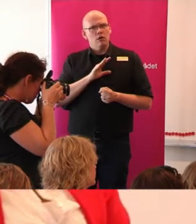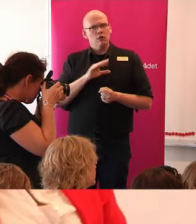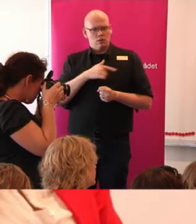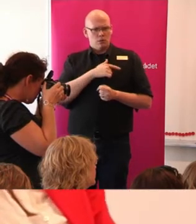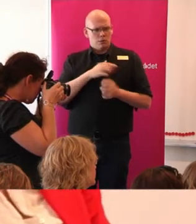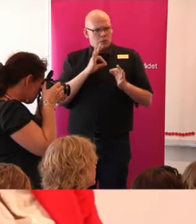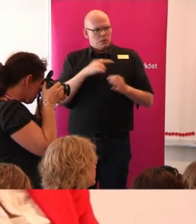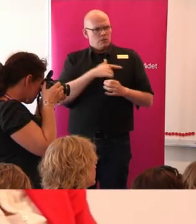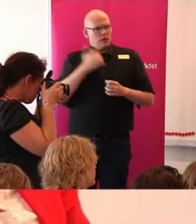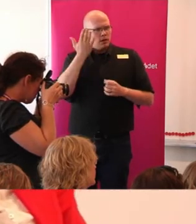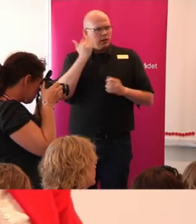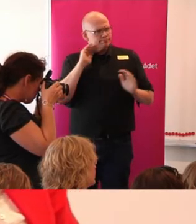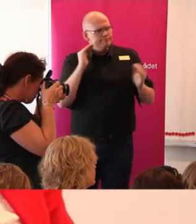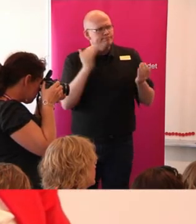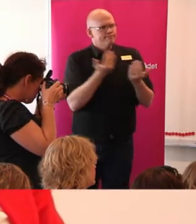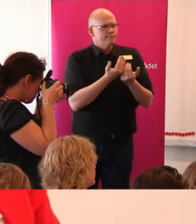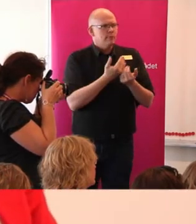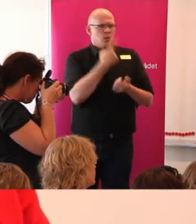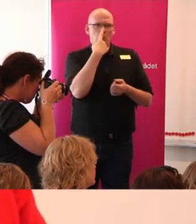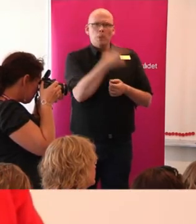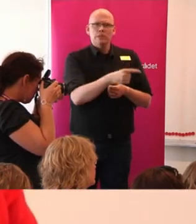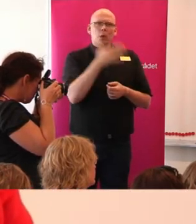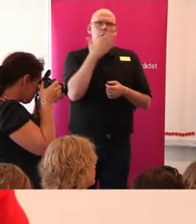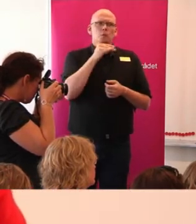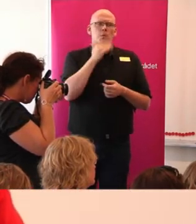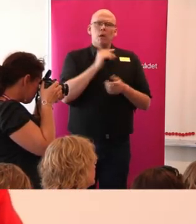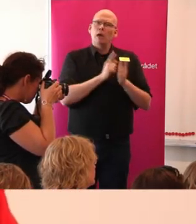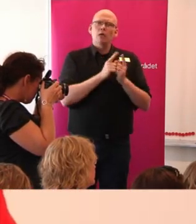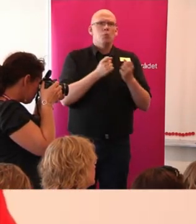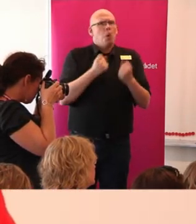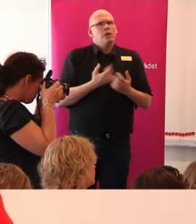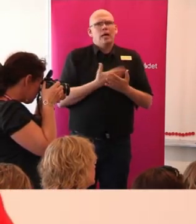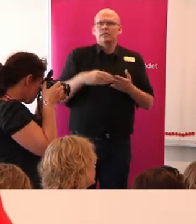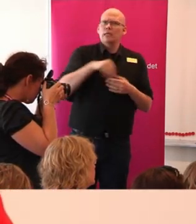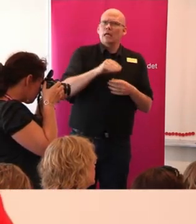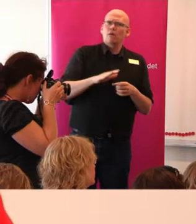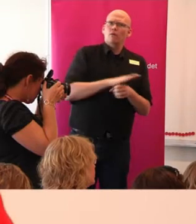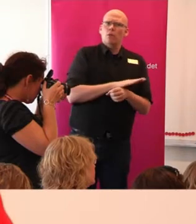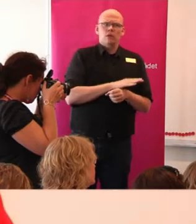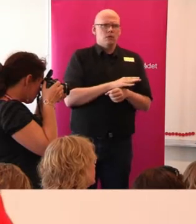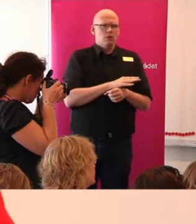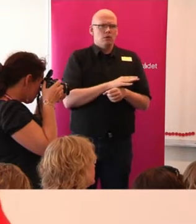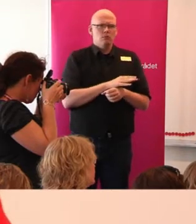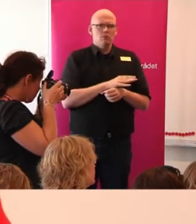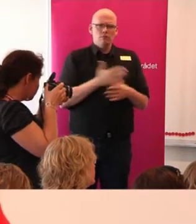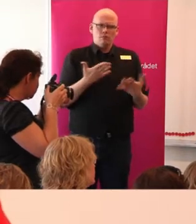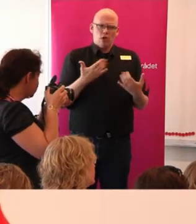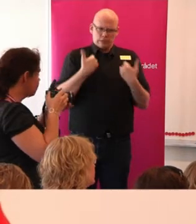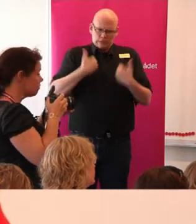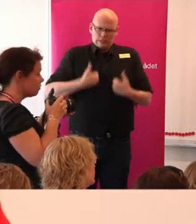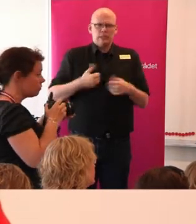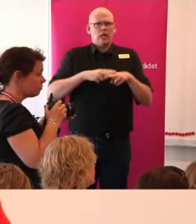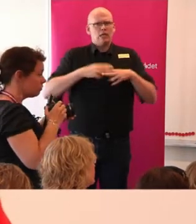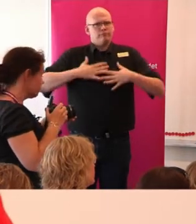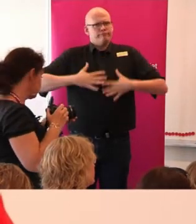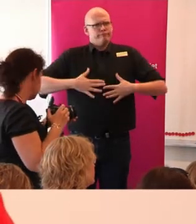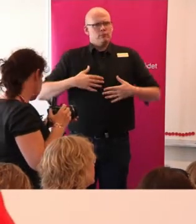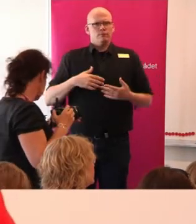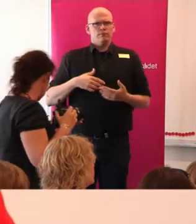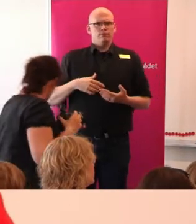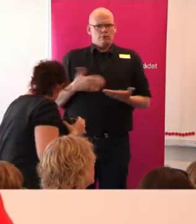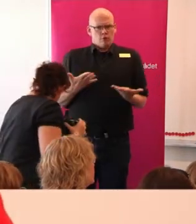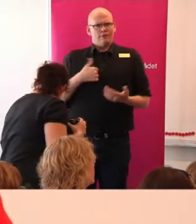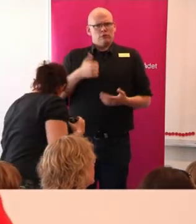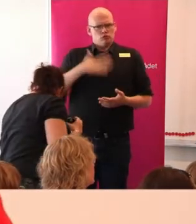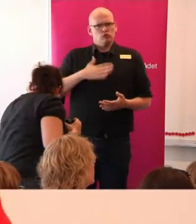tillvara på de utsatta ungdomar som kanske inte har orkat fullt ut. Vad är det vi har för patos? Mm. Vad är det vi vill stå för? Det är ju